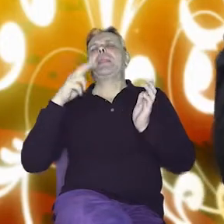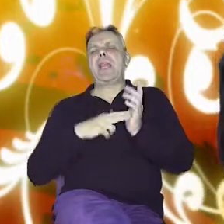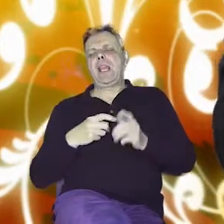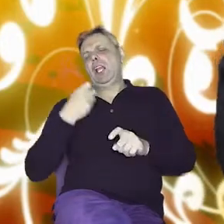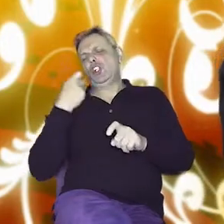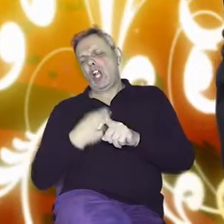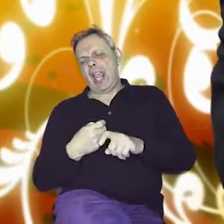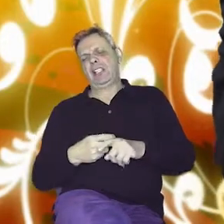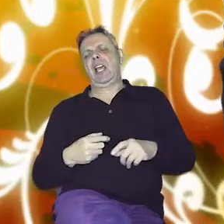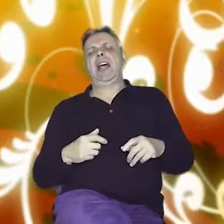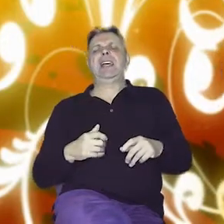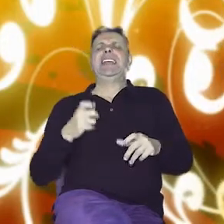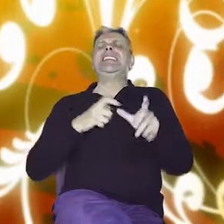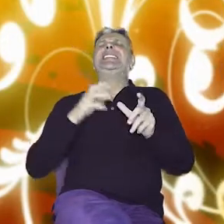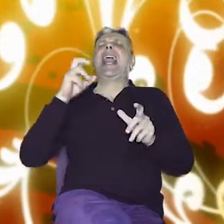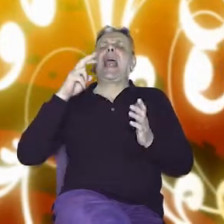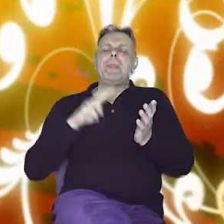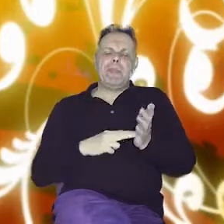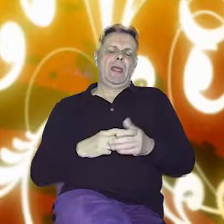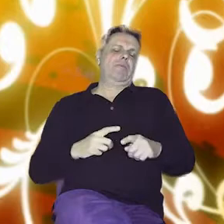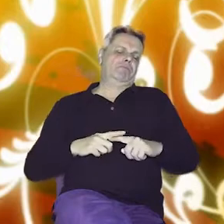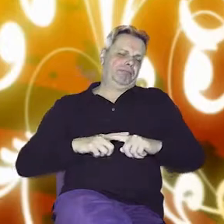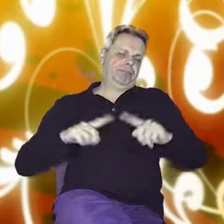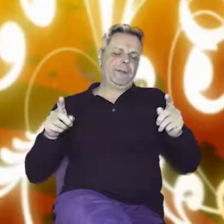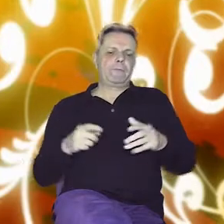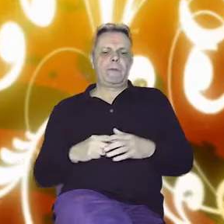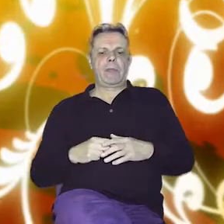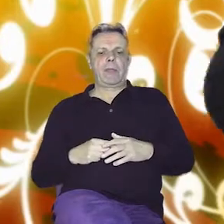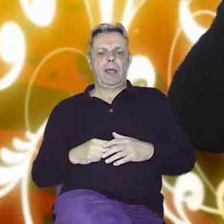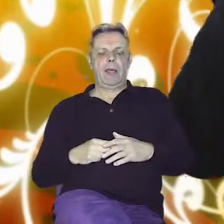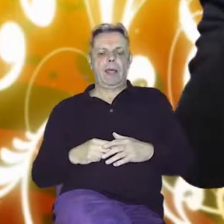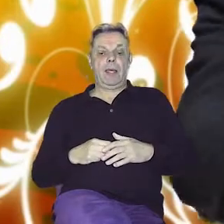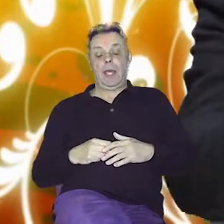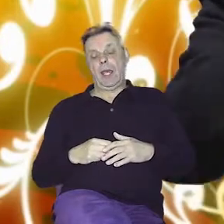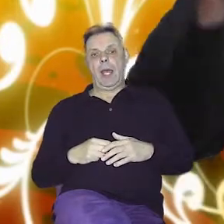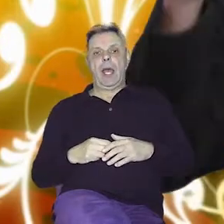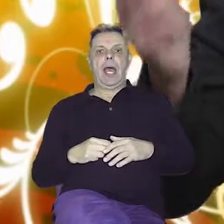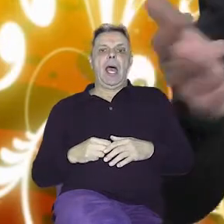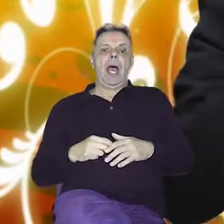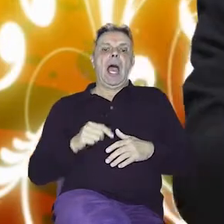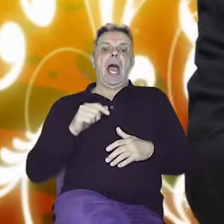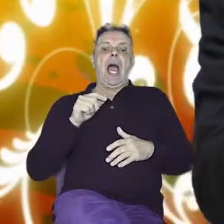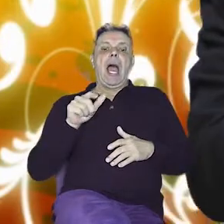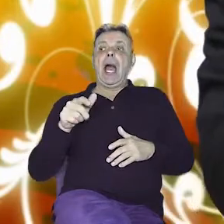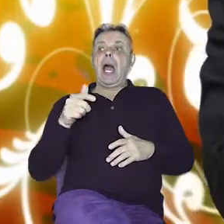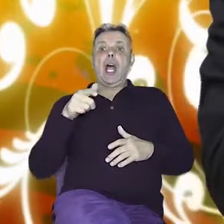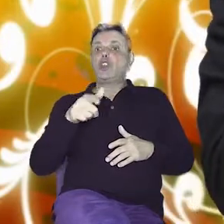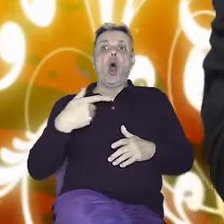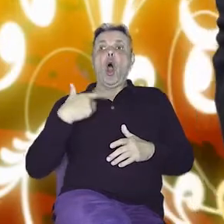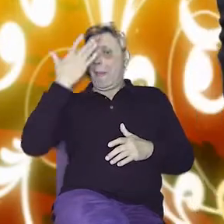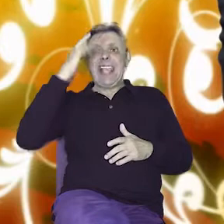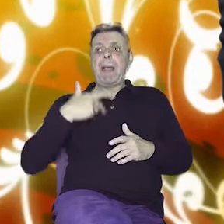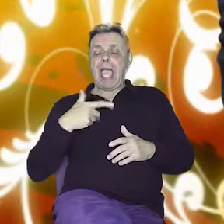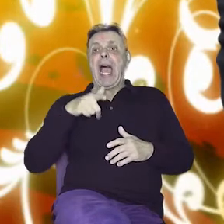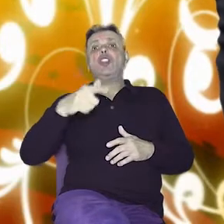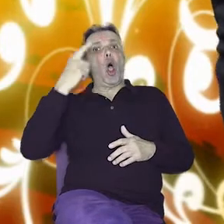B vitamina, treba minerala, od cinka, željezo, magnezija, selena, željeza, etc., etc. Dakle,